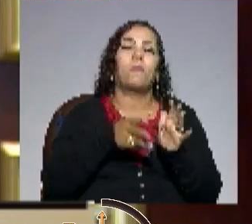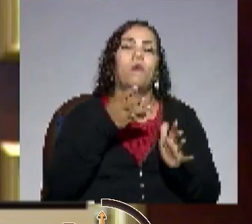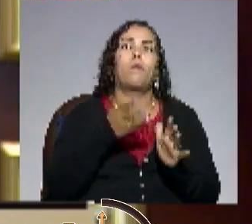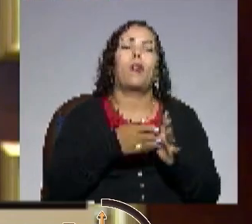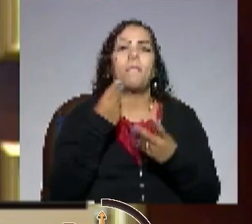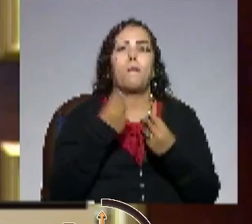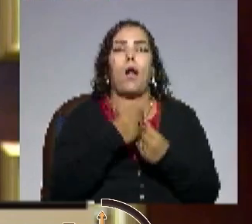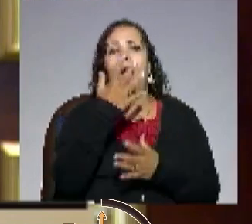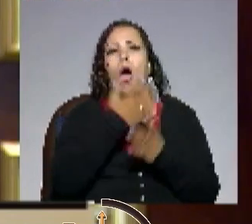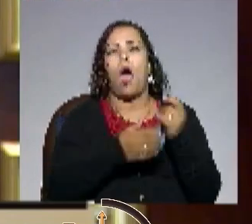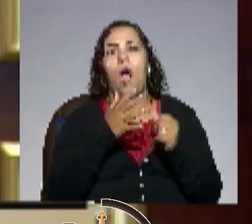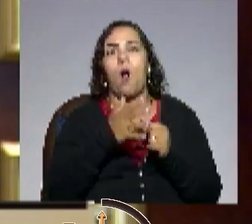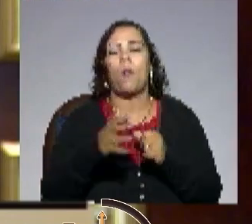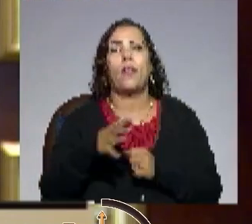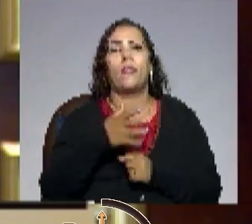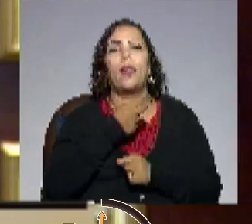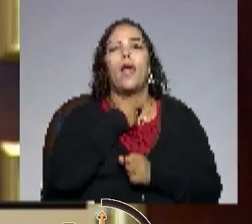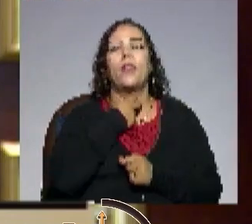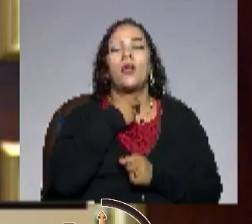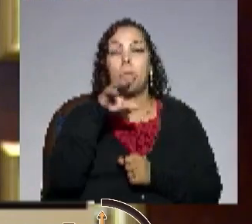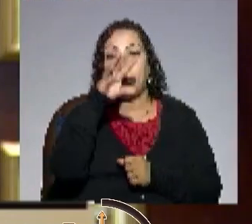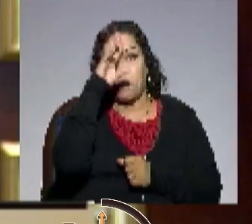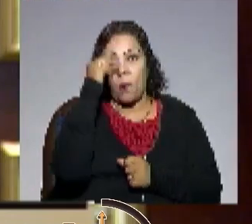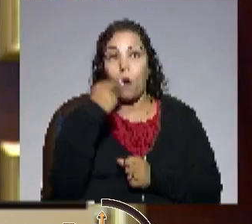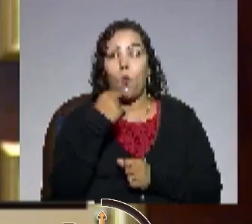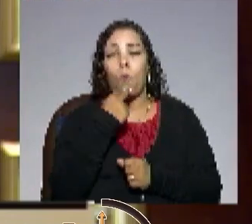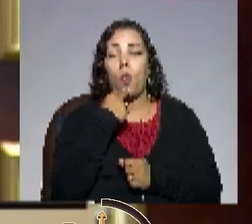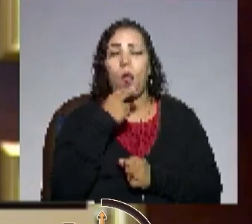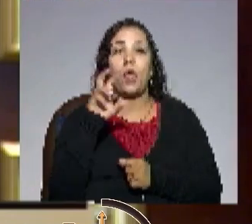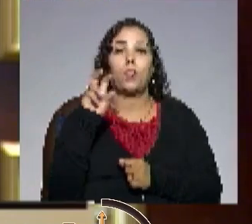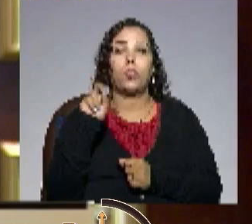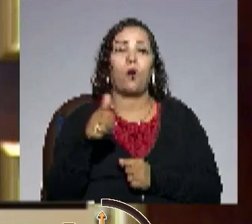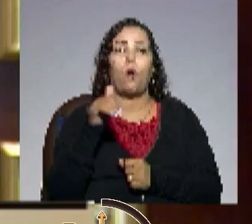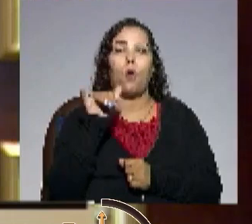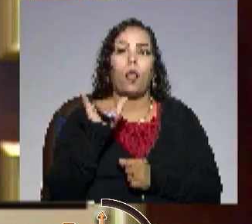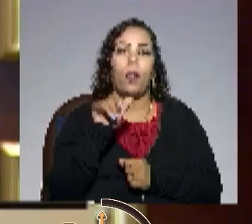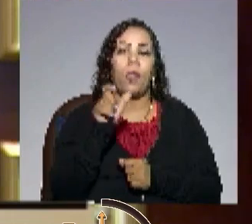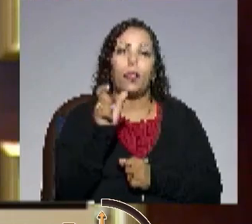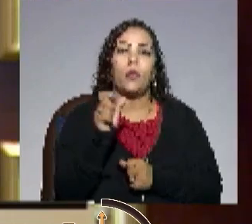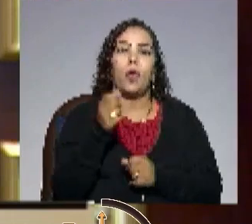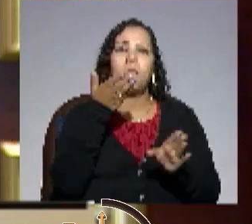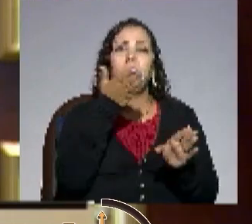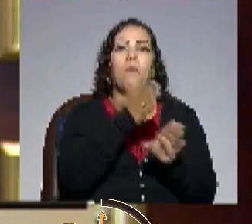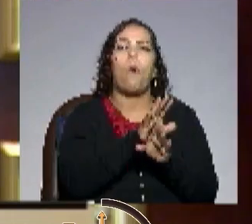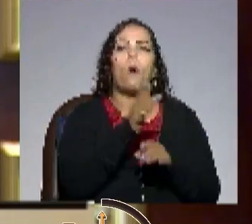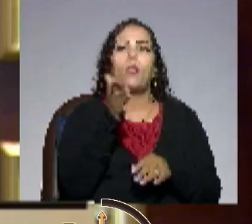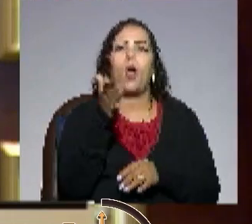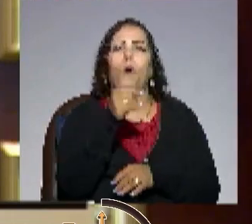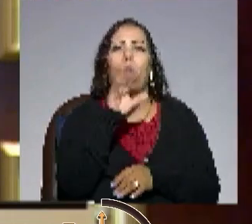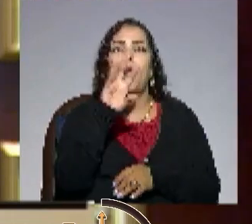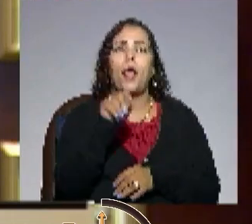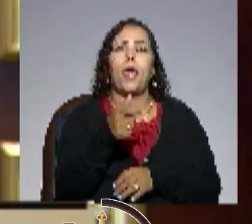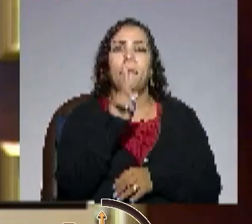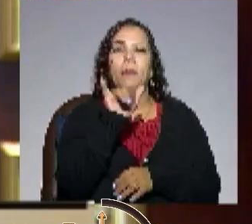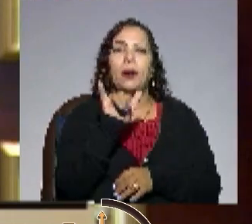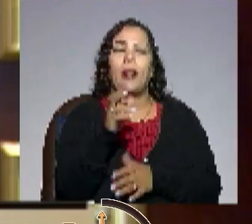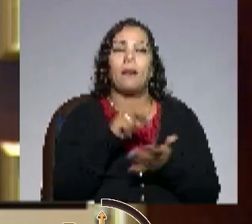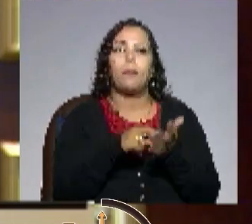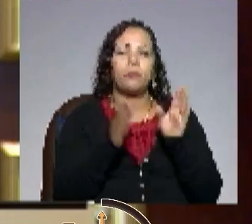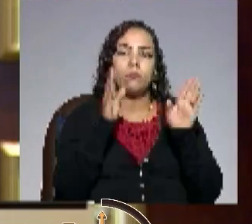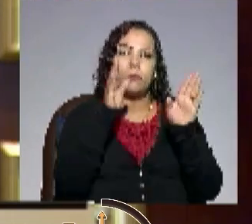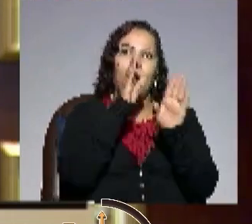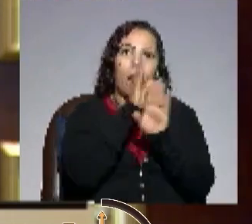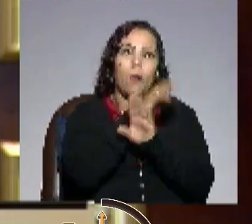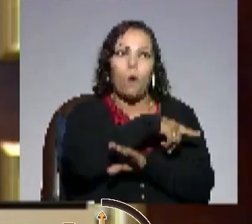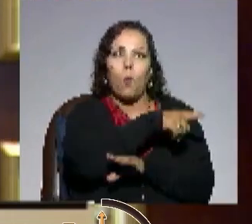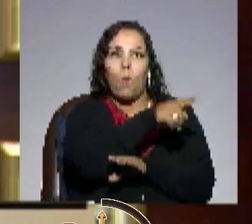اولاد ادم لما قين يقتل ابيل يحصل ايه قايين يختفي ويبقى عايش في حاله خوف حاسس